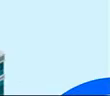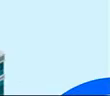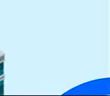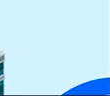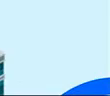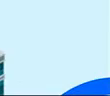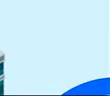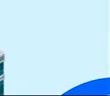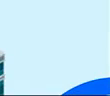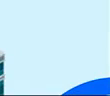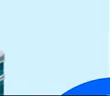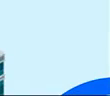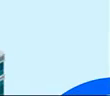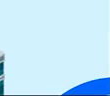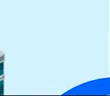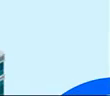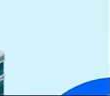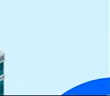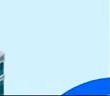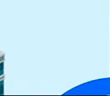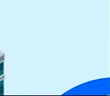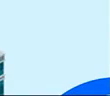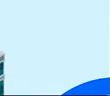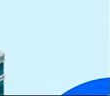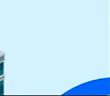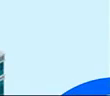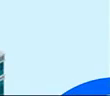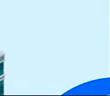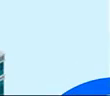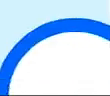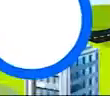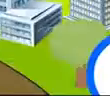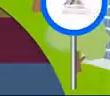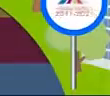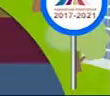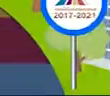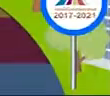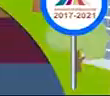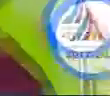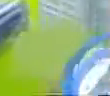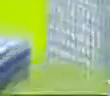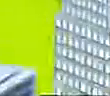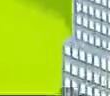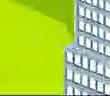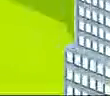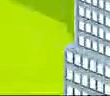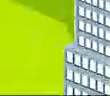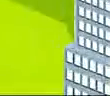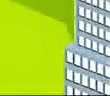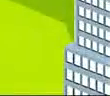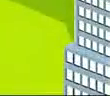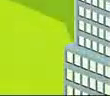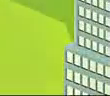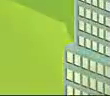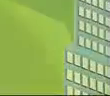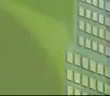harakatlar strategiyasidagi 5 ta asosiy yo'nalish nimalardan iborat? Va bu siz o'quvchilarning hayotida, oilasida qanday aks